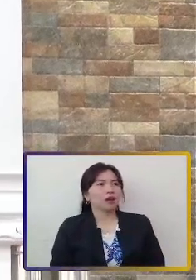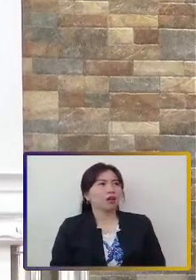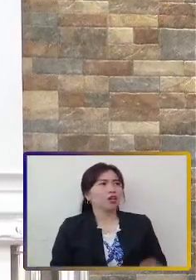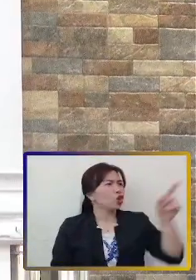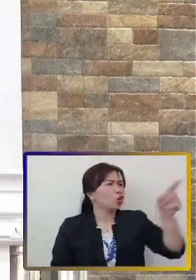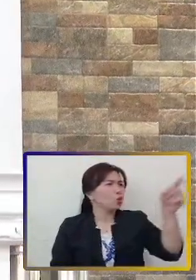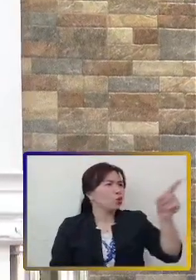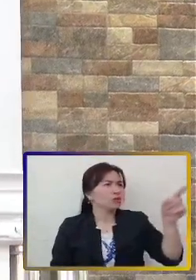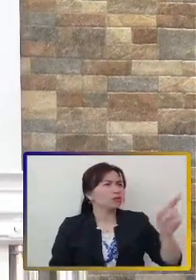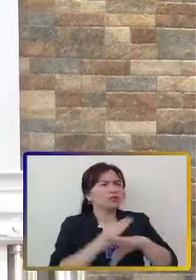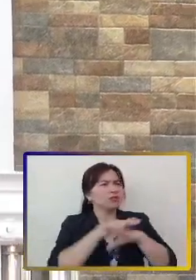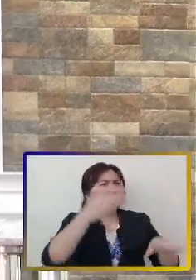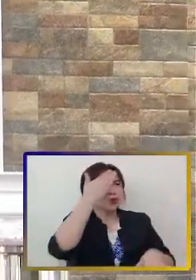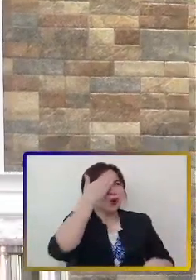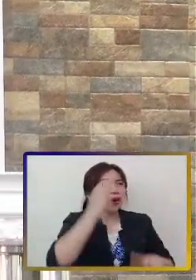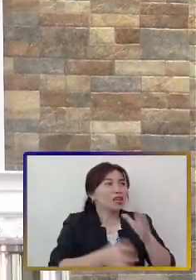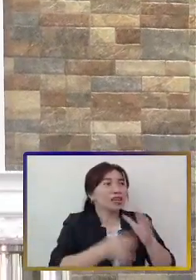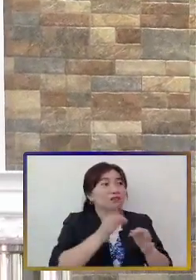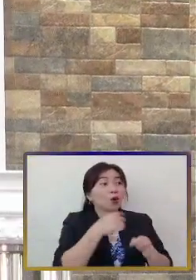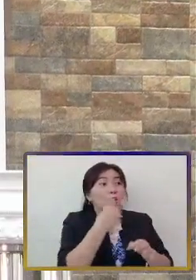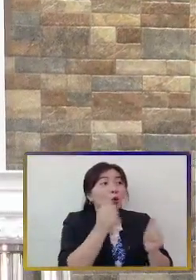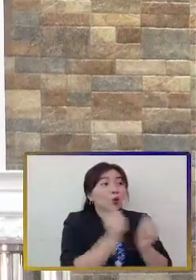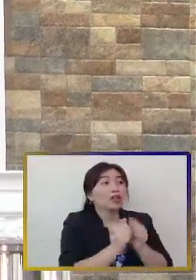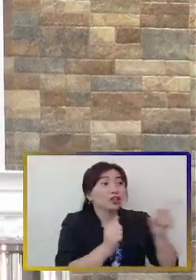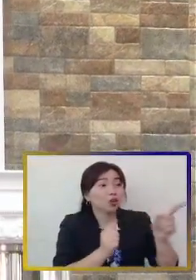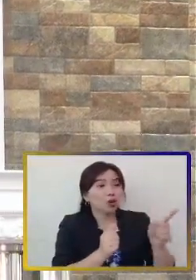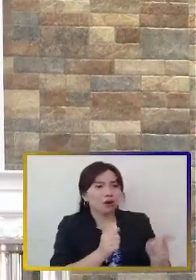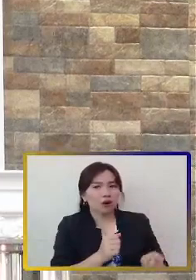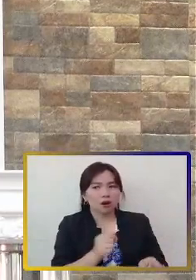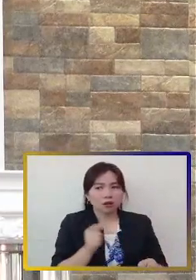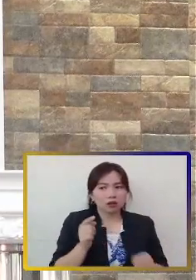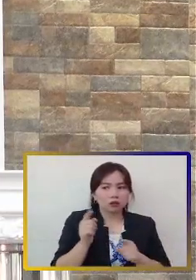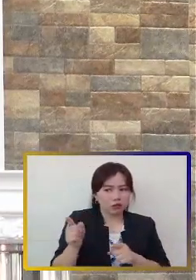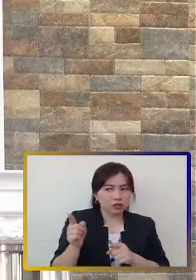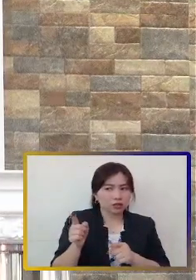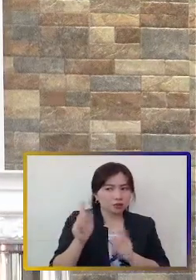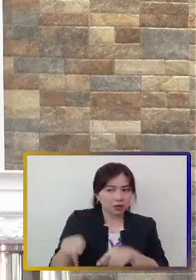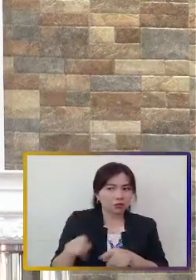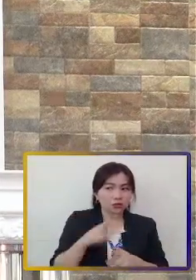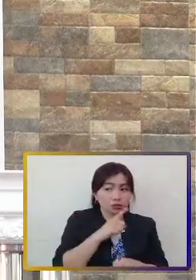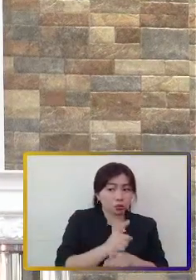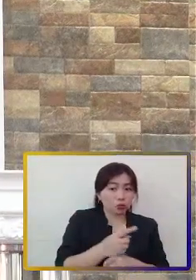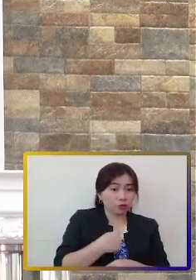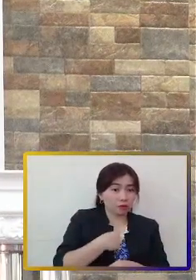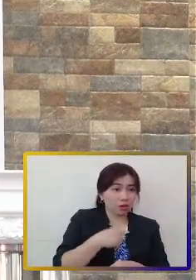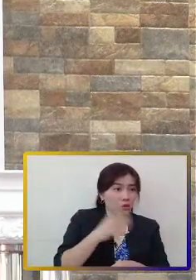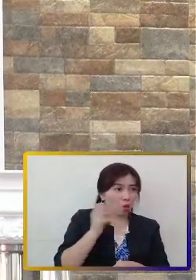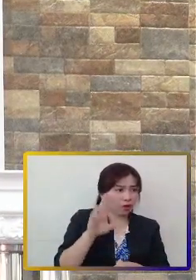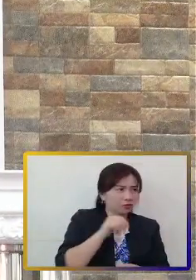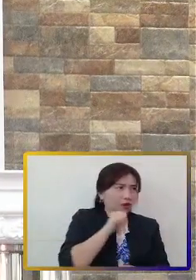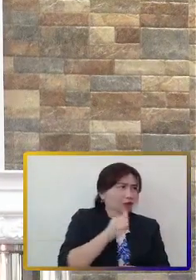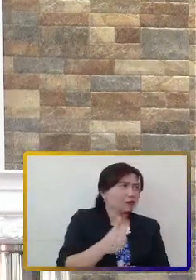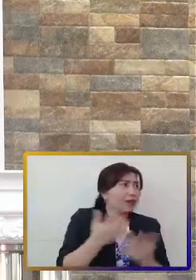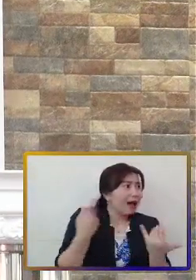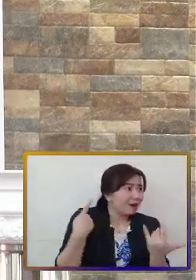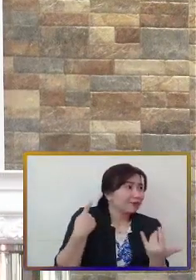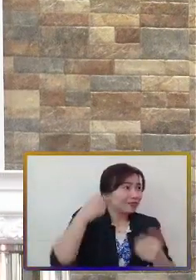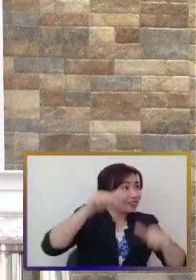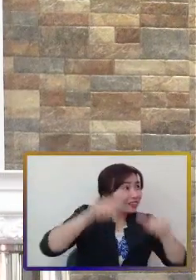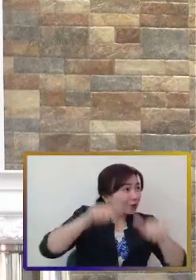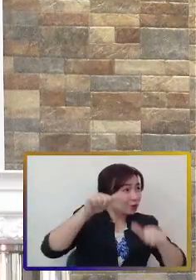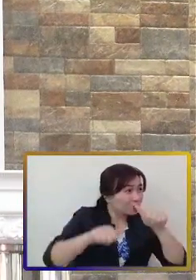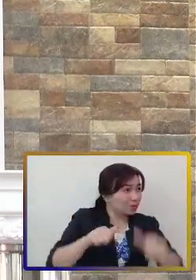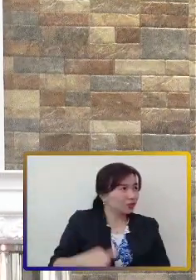PS you see Nakaya ko sinasabi yan because ang tao punong-puno na ng pagdududa well if we want Freedom from